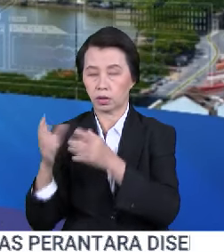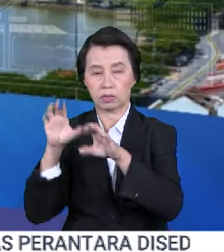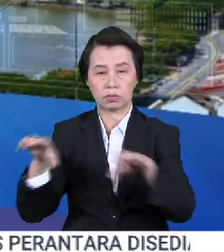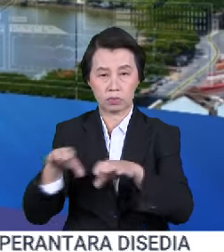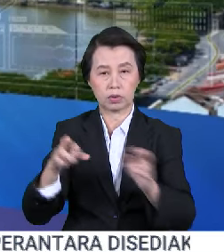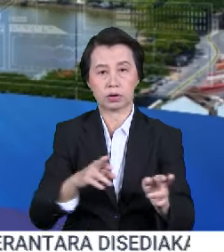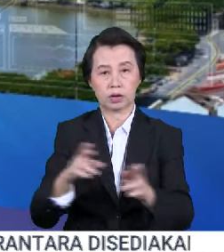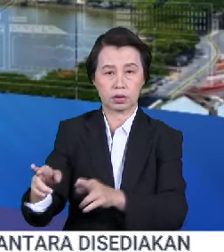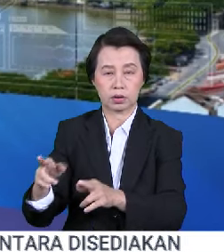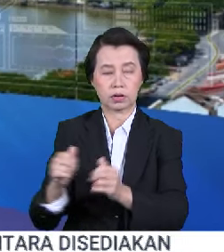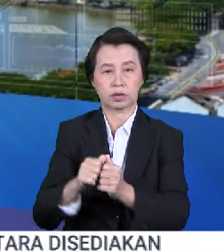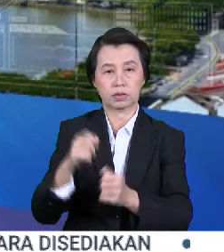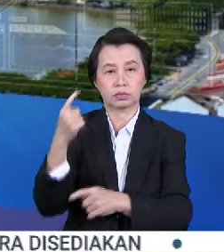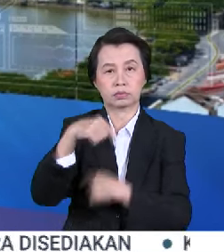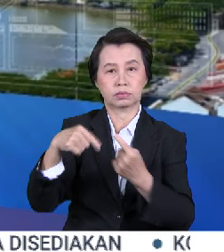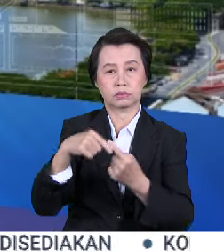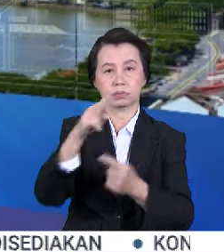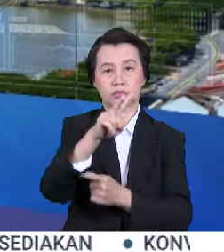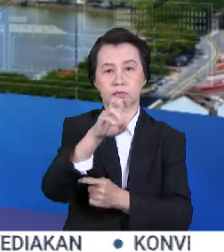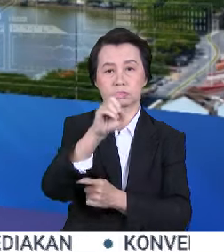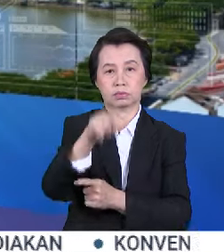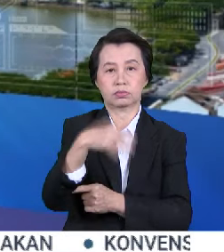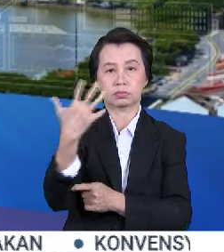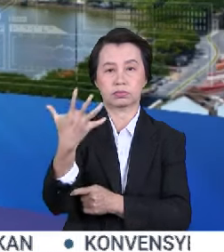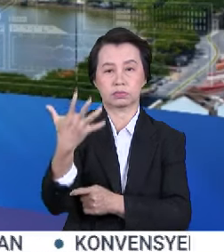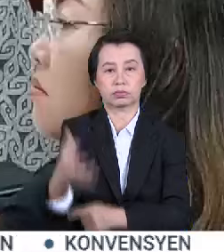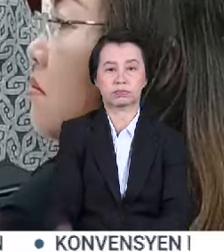berani gawai pada 20 Mei